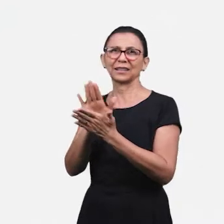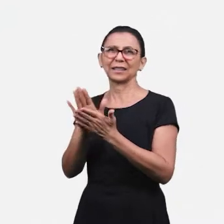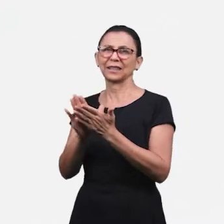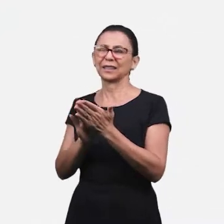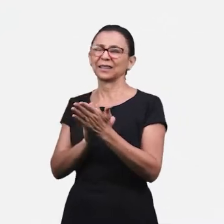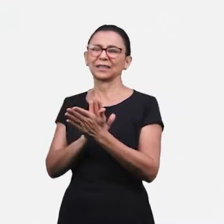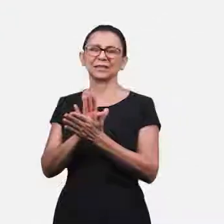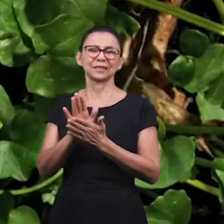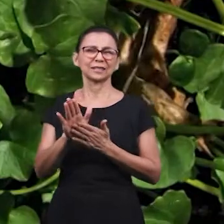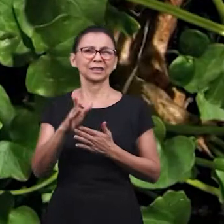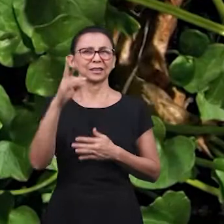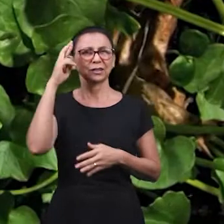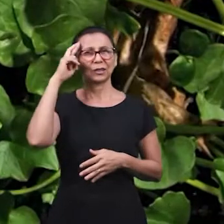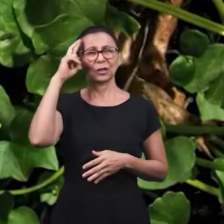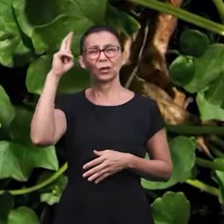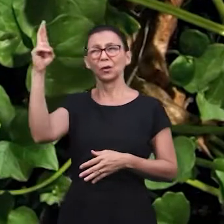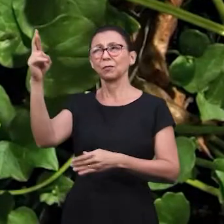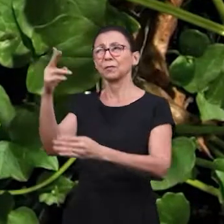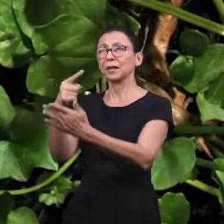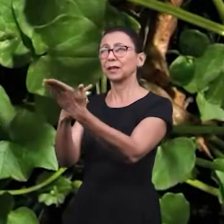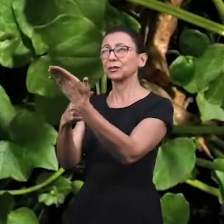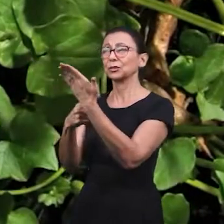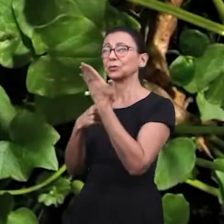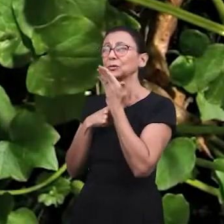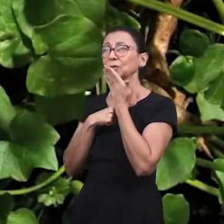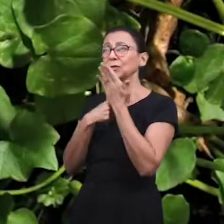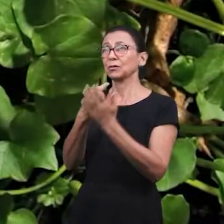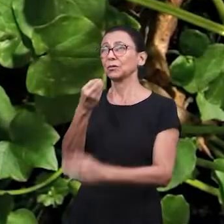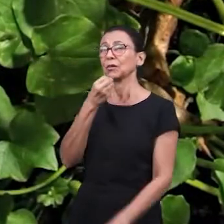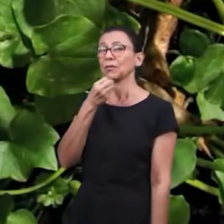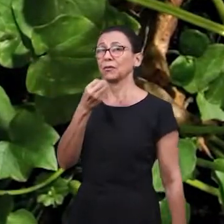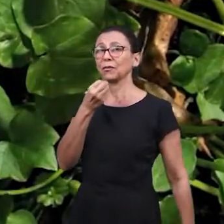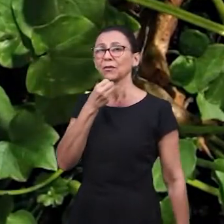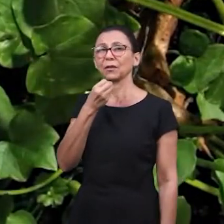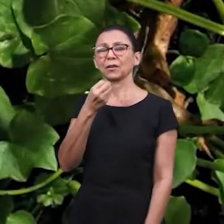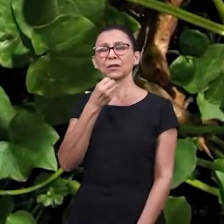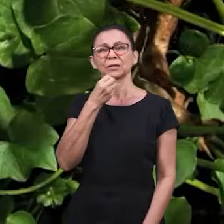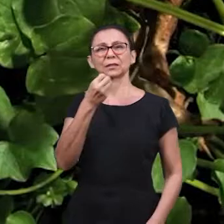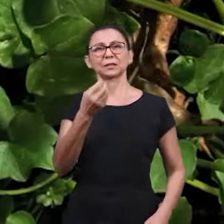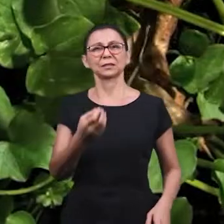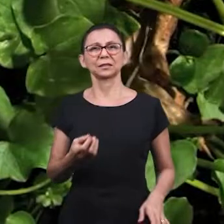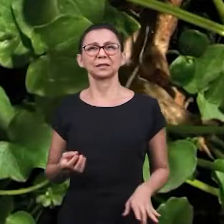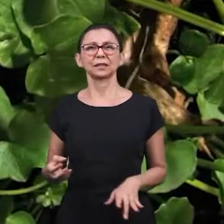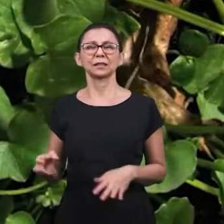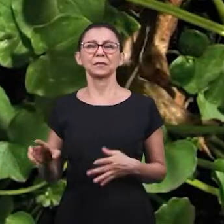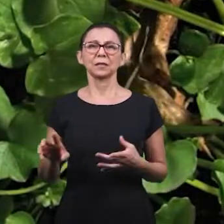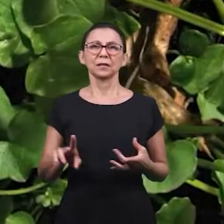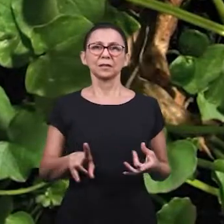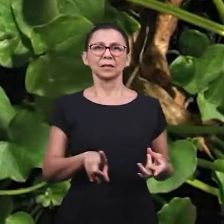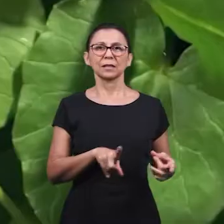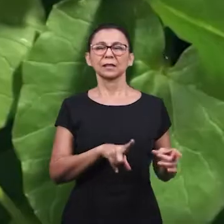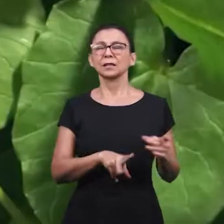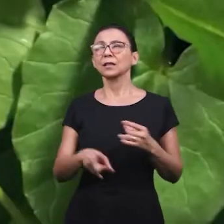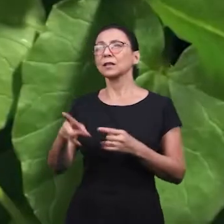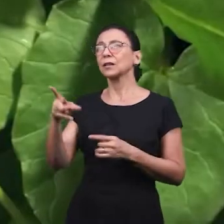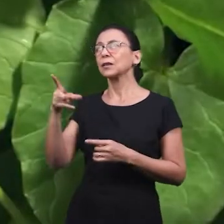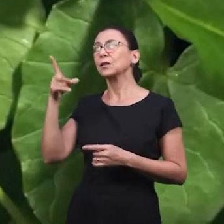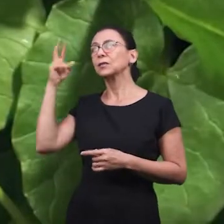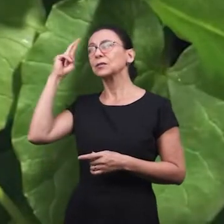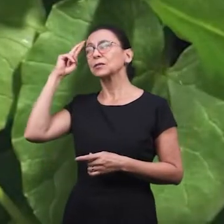И Ты увидел меня близкого к смерти. О, не позволь мне, не оставь